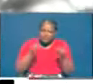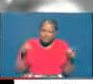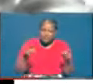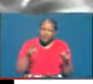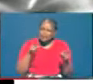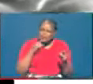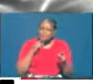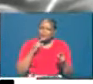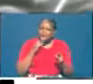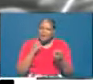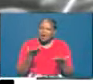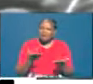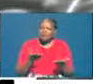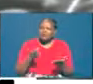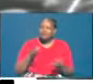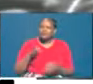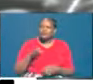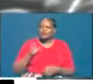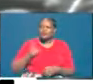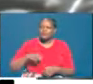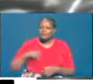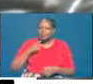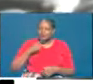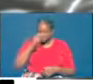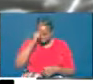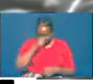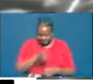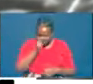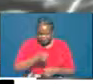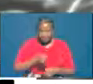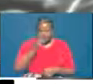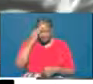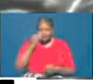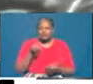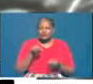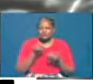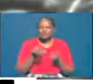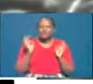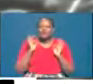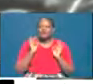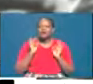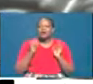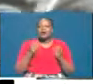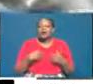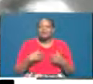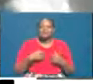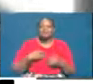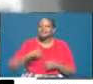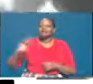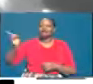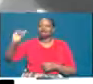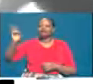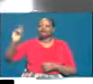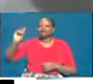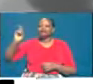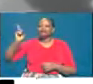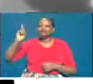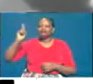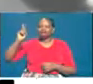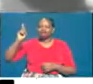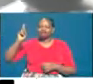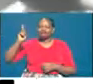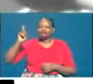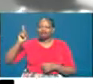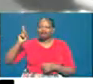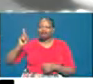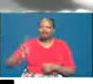au mwanamke mtukufu, kama najua yeye ni huru, atingisha kidole namna hiyo, nyang'ao waanguke.